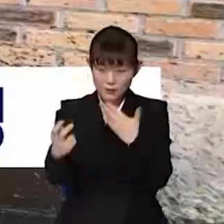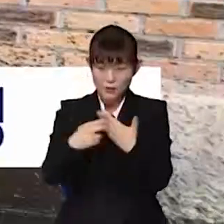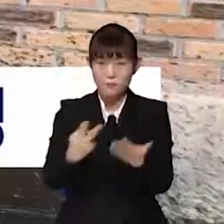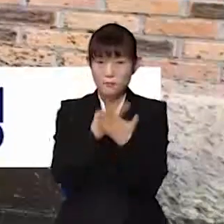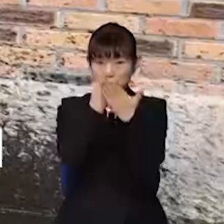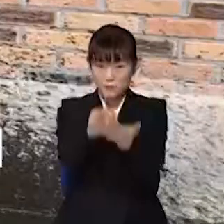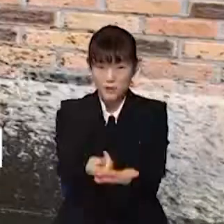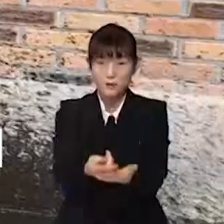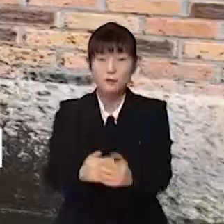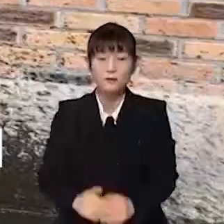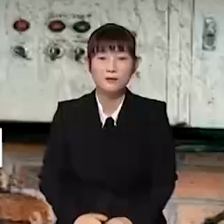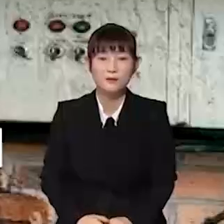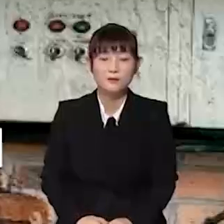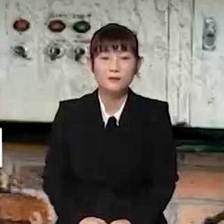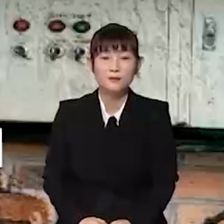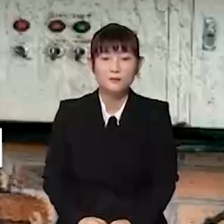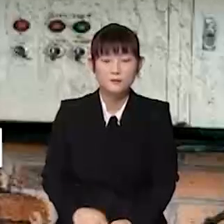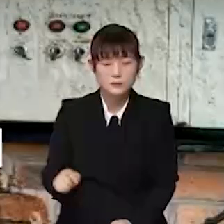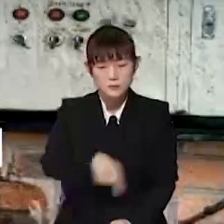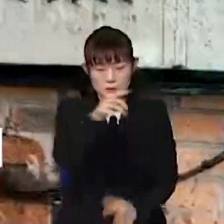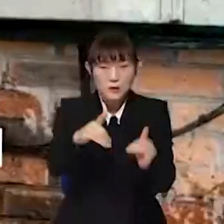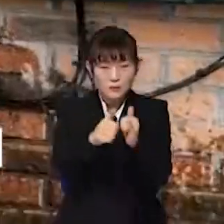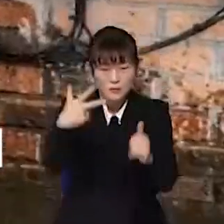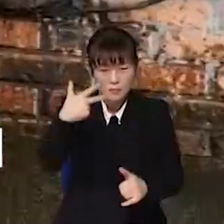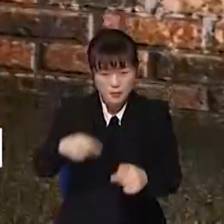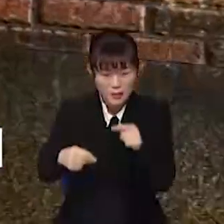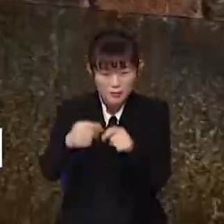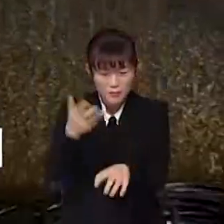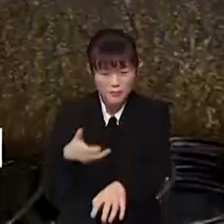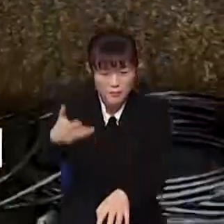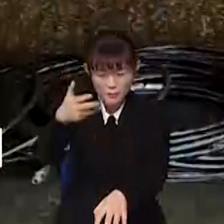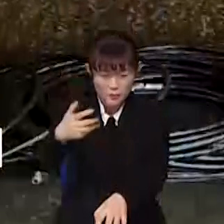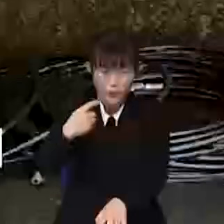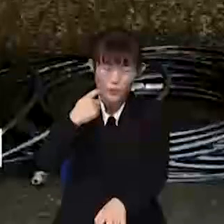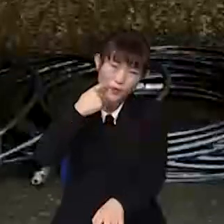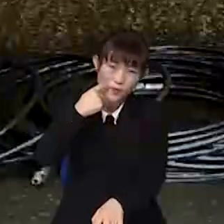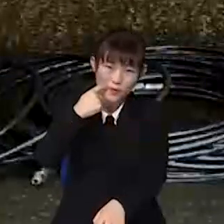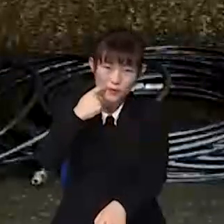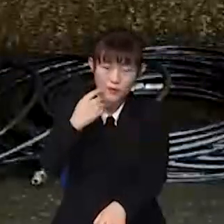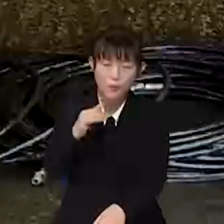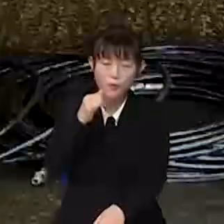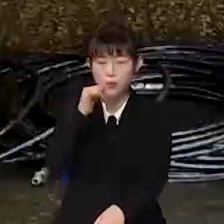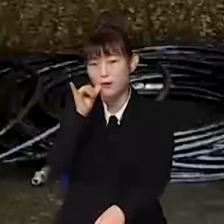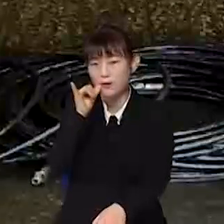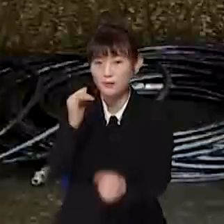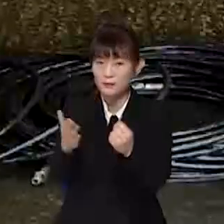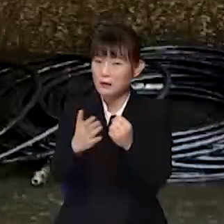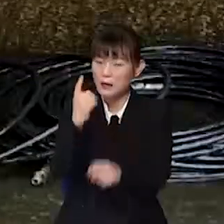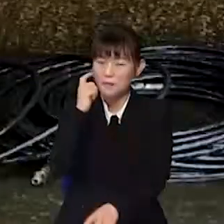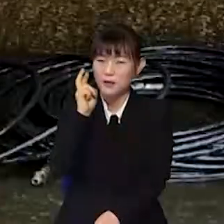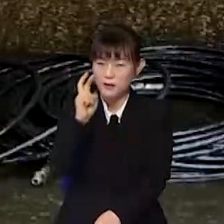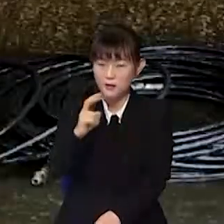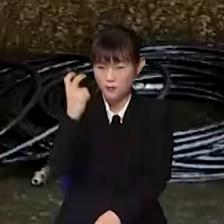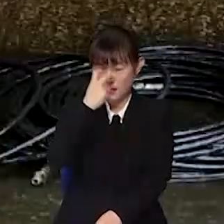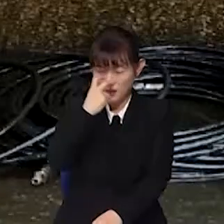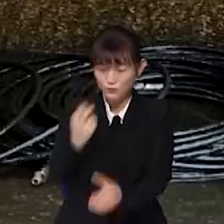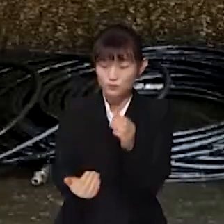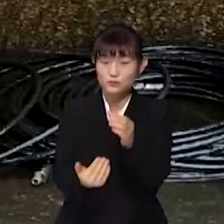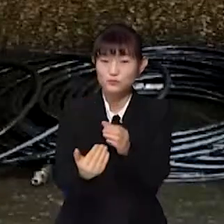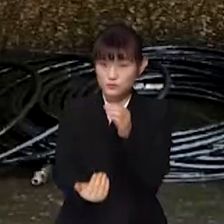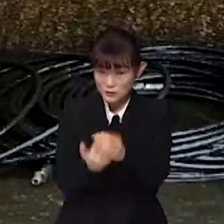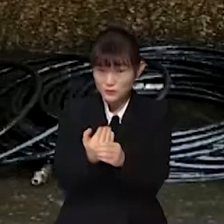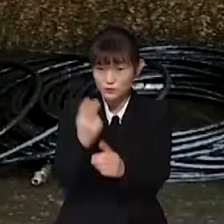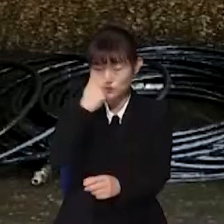옮겨졌습니다. 경찰은 이들이 분뇨에서 나온 유독가스에 중독된 걸로 보고 정확한 경위를 조사하고 있습니다.